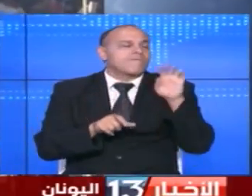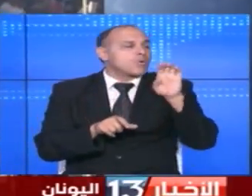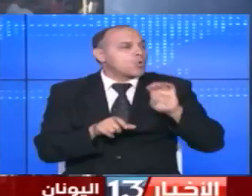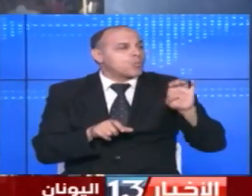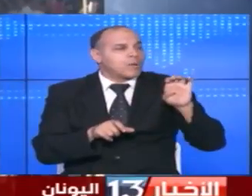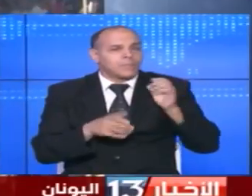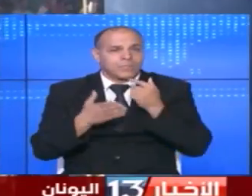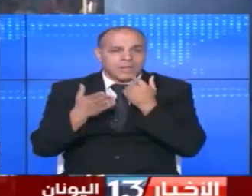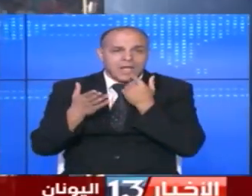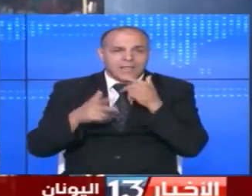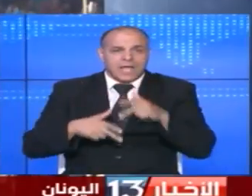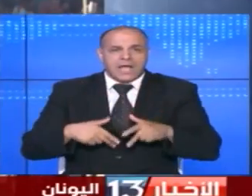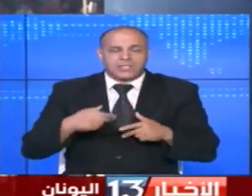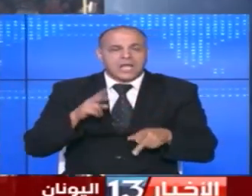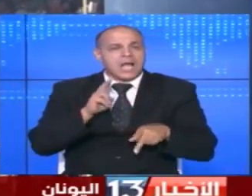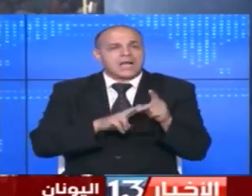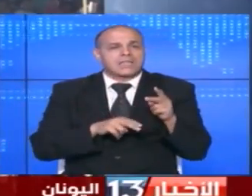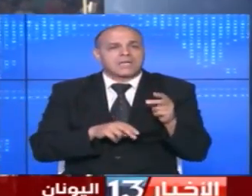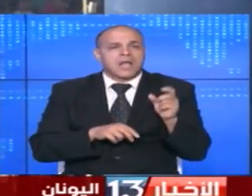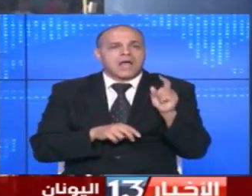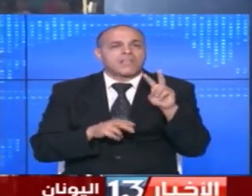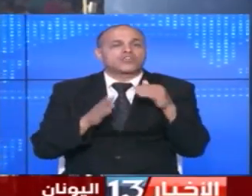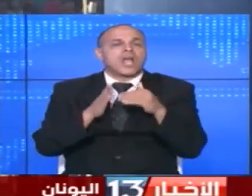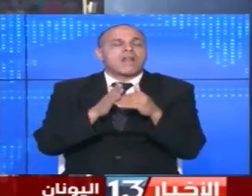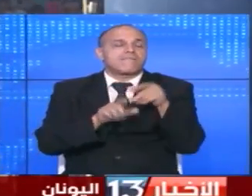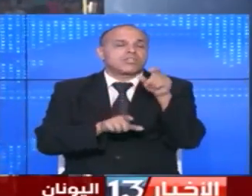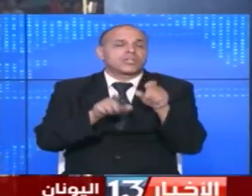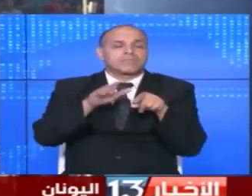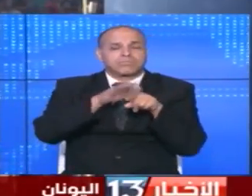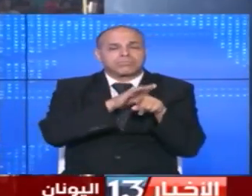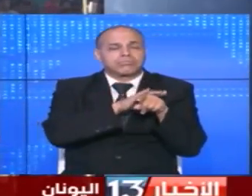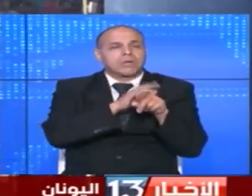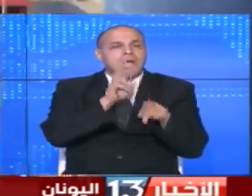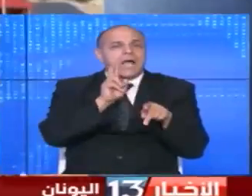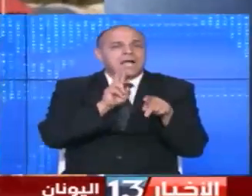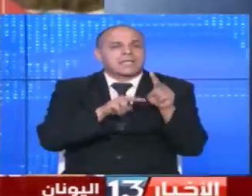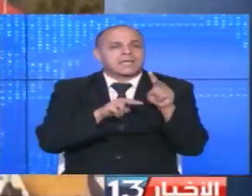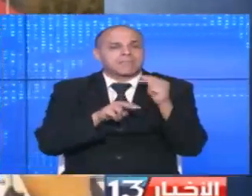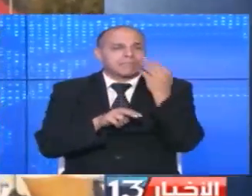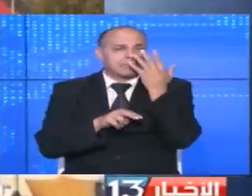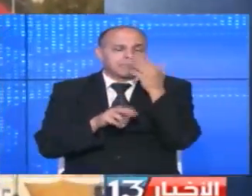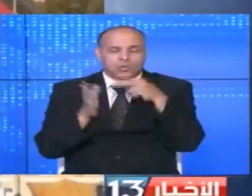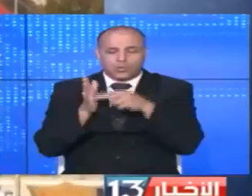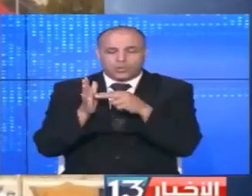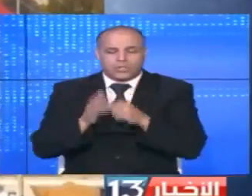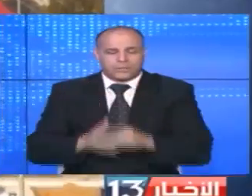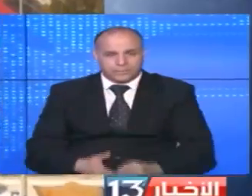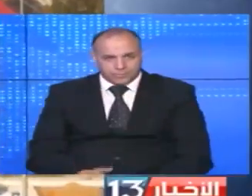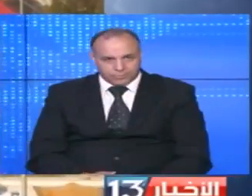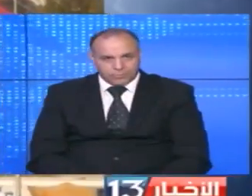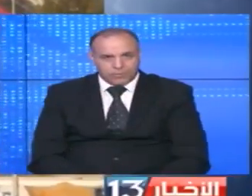والذي يعيش فيه اكثر من اثني عشر الف مهاجر اكثرهم من السوريين